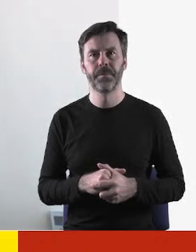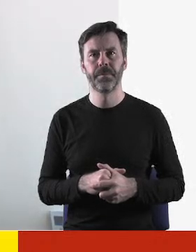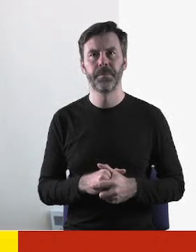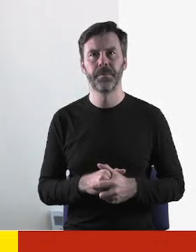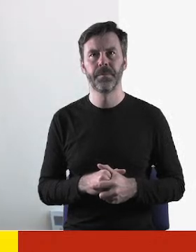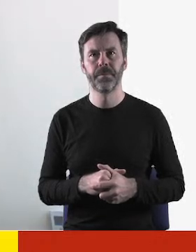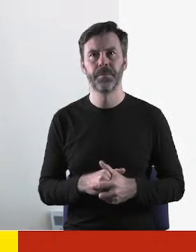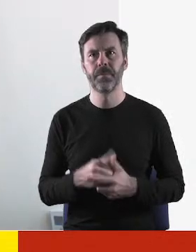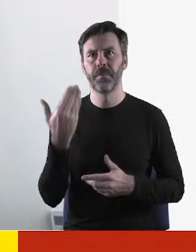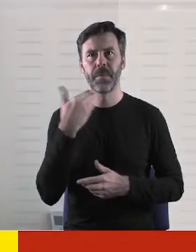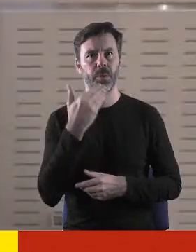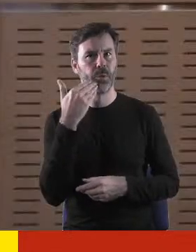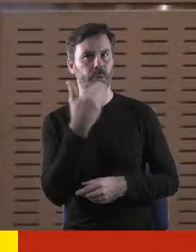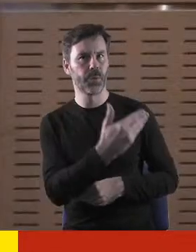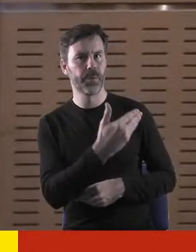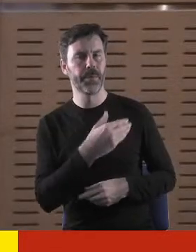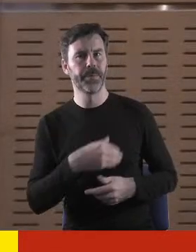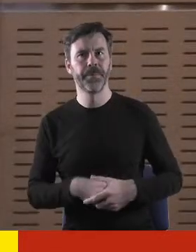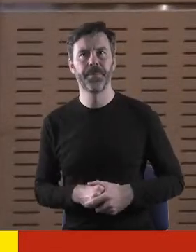Radnicy. Dziękuję bardzo.